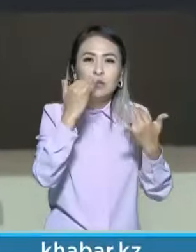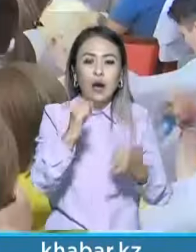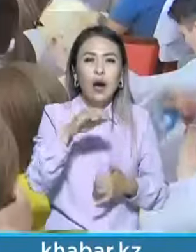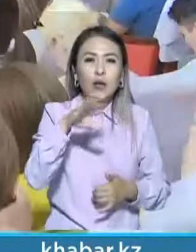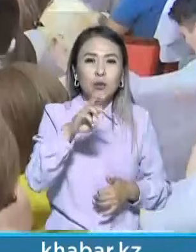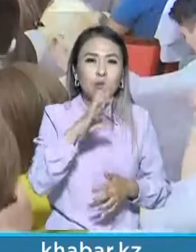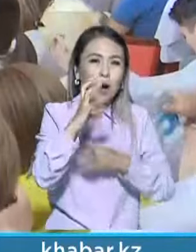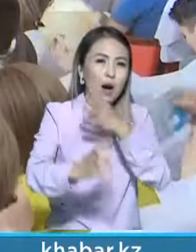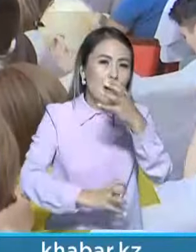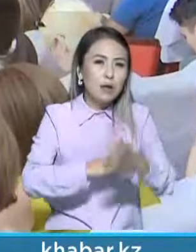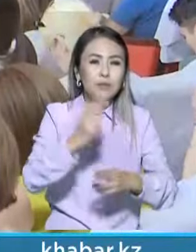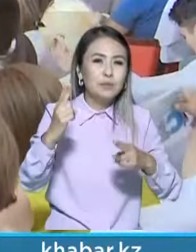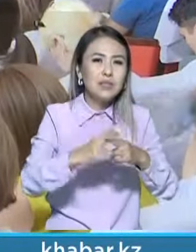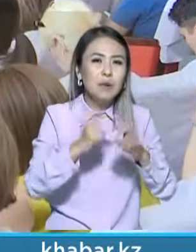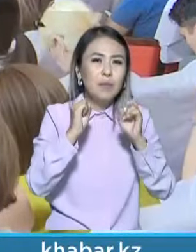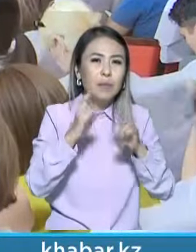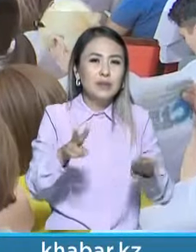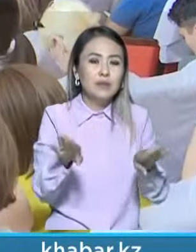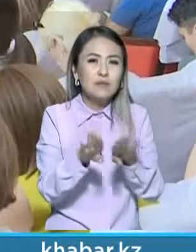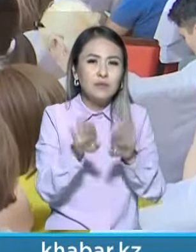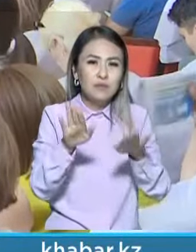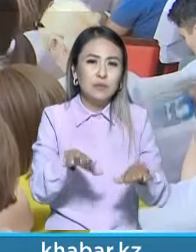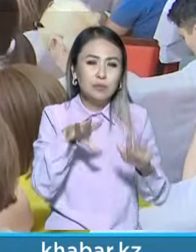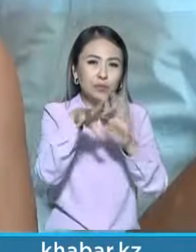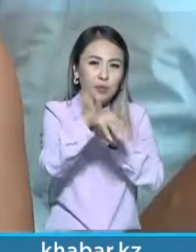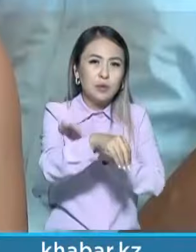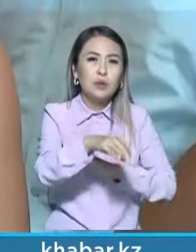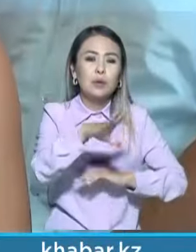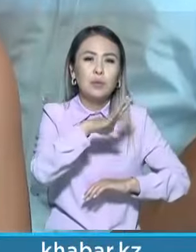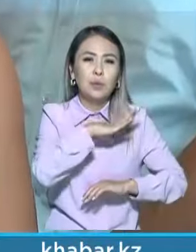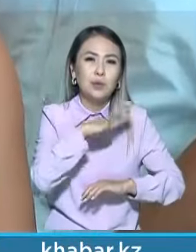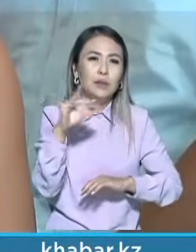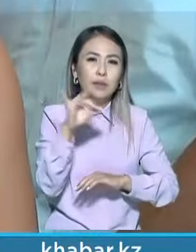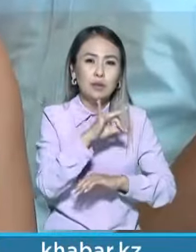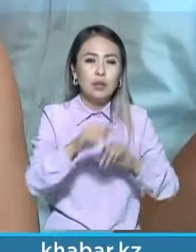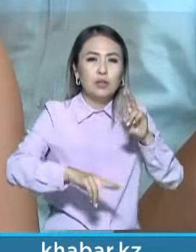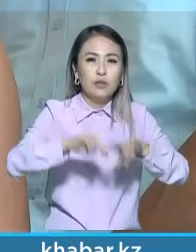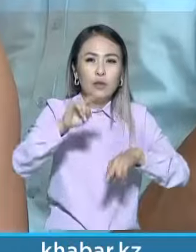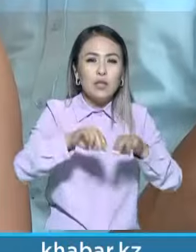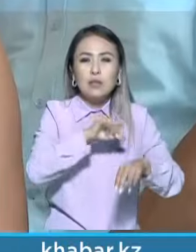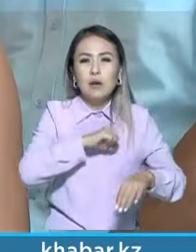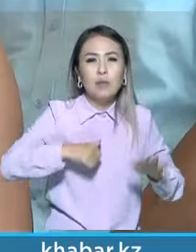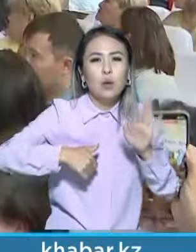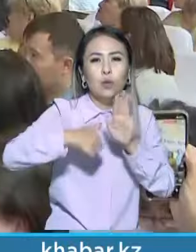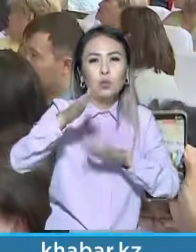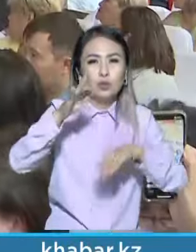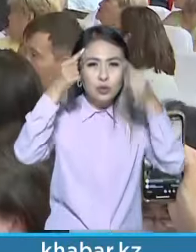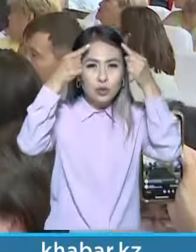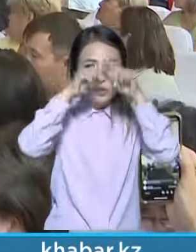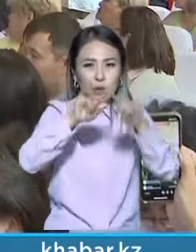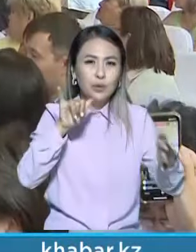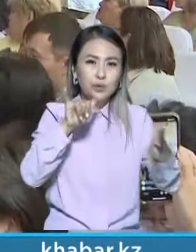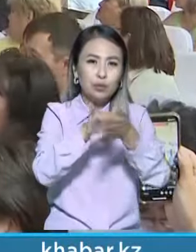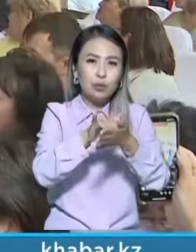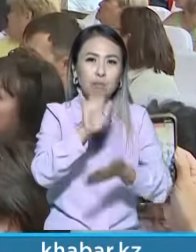станциясы әлем бойынша қауіпсіз өндіріс ошақтарының қатарына жататынын және оны салу үшін үздік технологиялар қарастырылып жатқанын